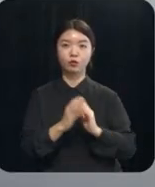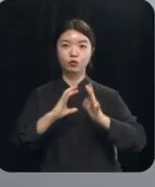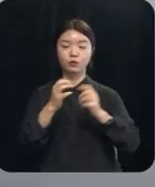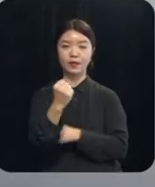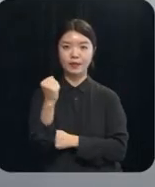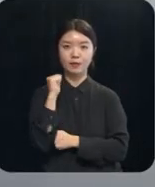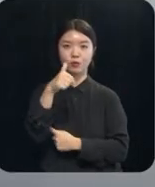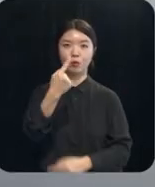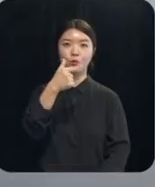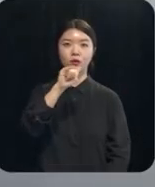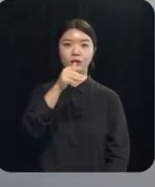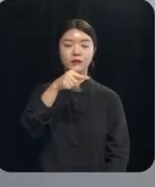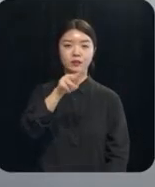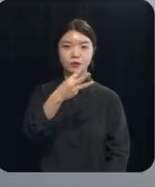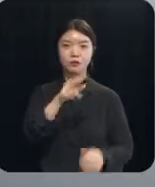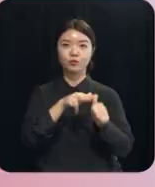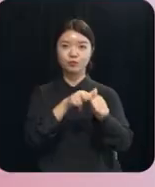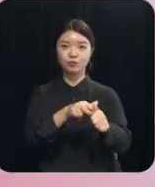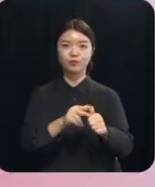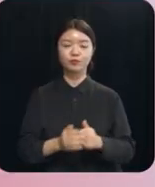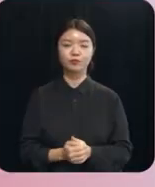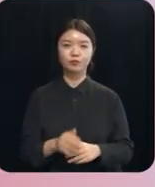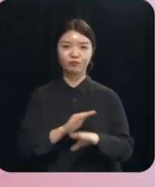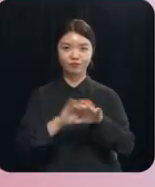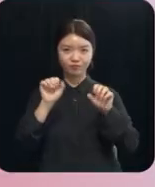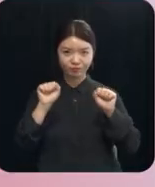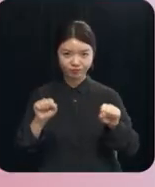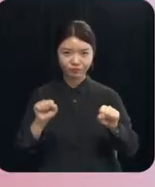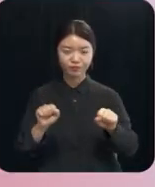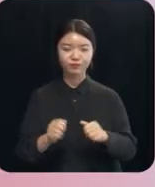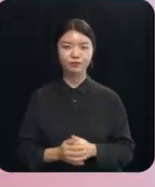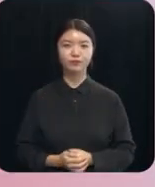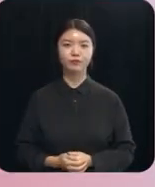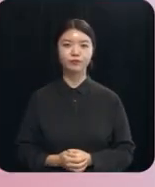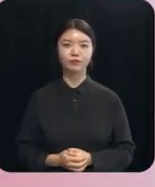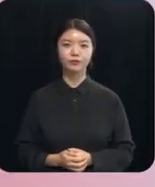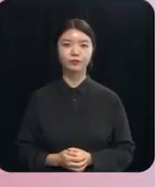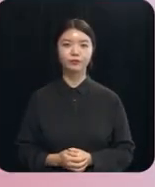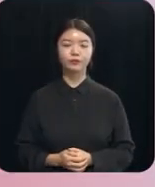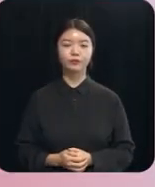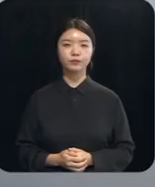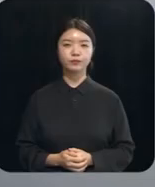국민의힘 고기철 후보입니다. 네, 안녕하십니까.